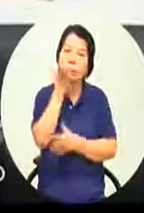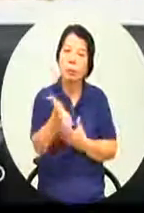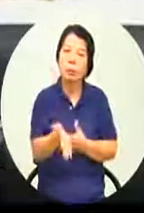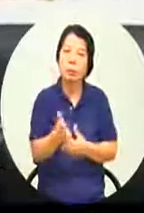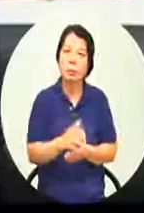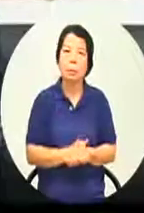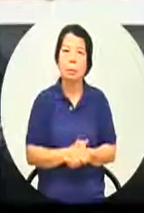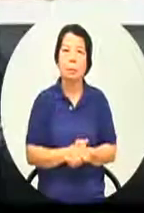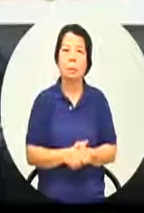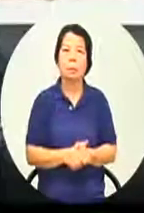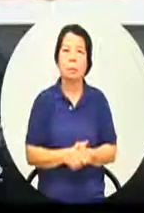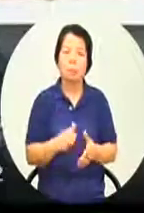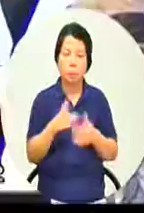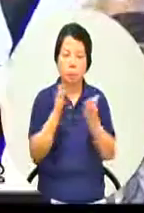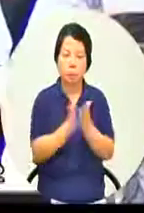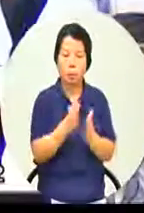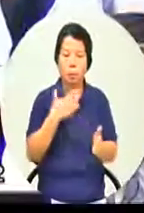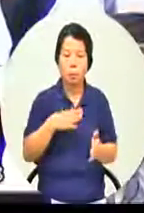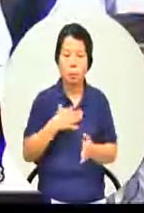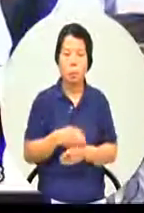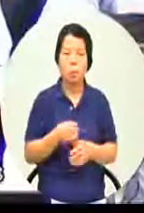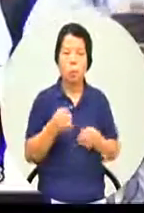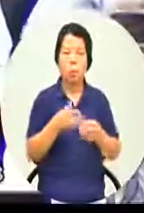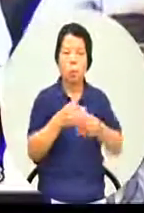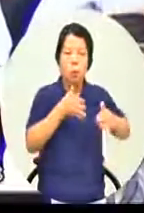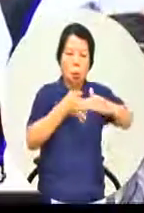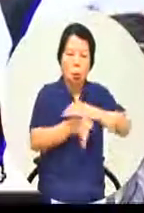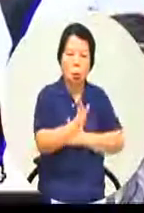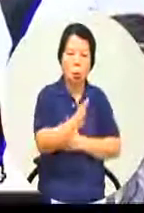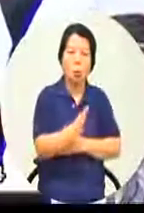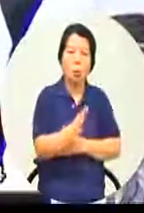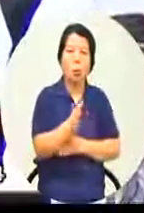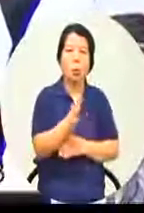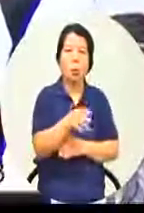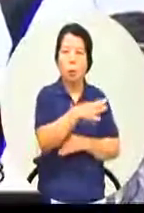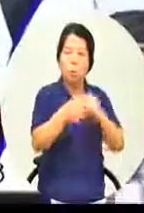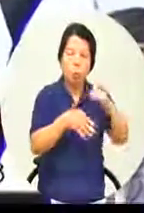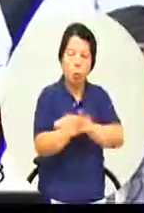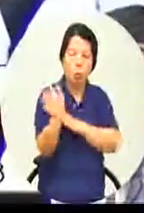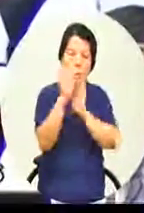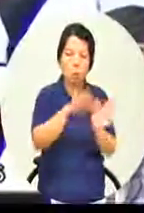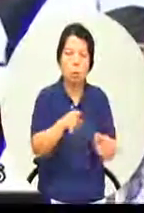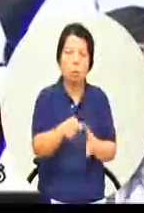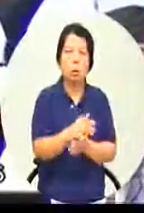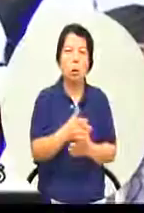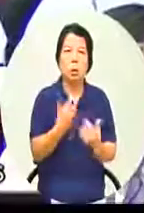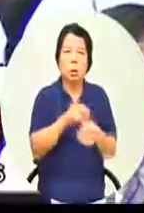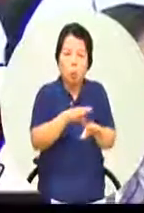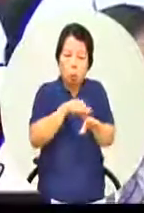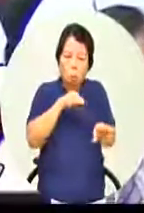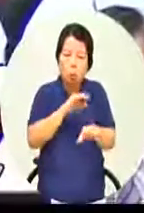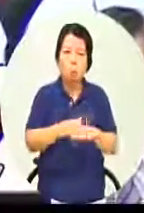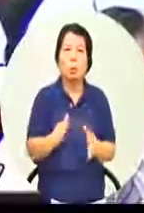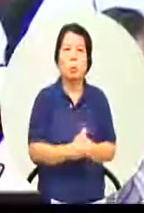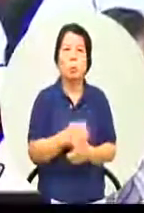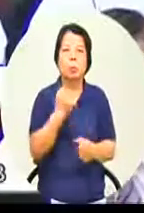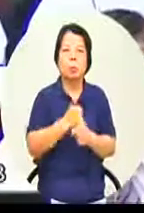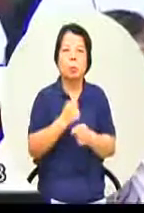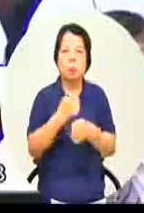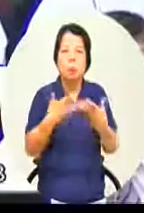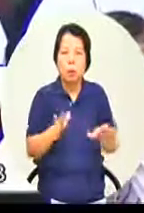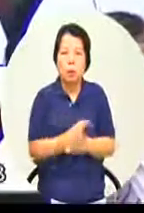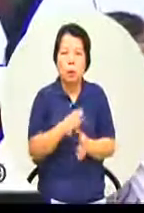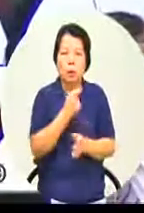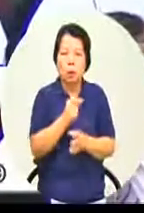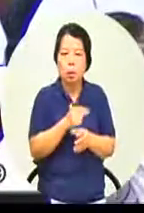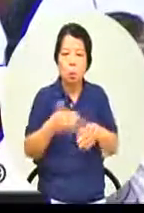议员报告，我们都知道那个过港隧道的交通状况，如果有办活动的话，当然我们都预期它会塞车，所以我们会做了很多的交通